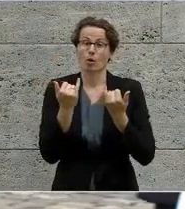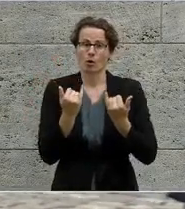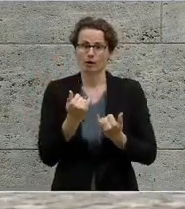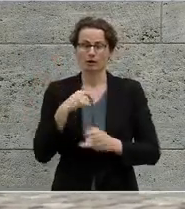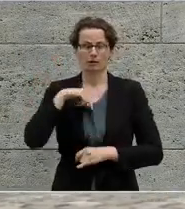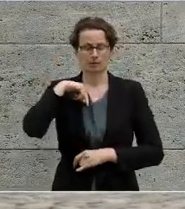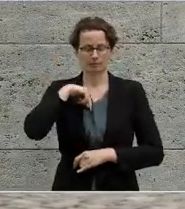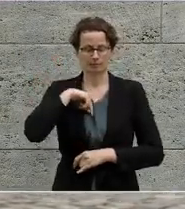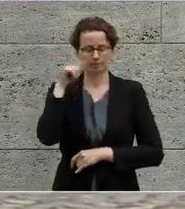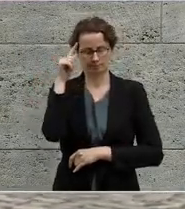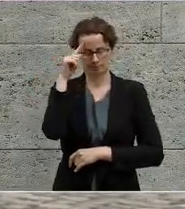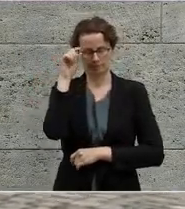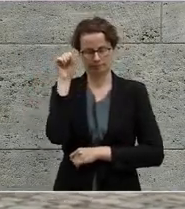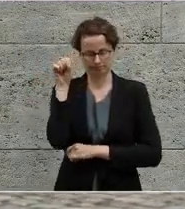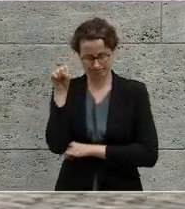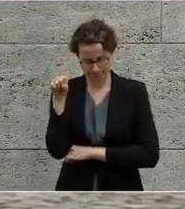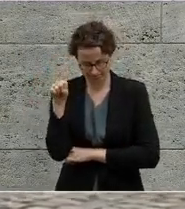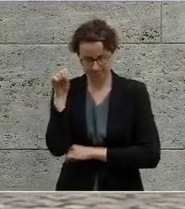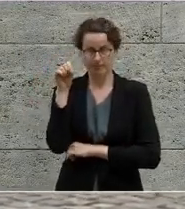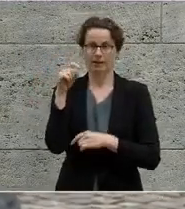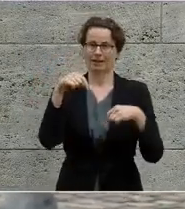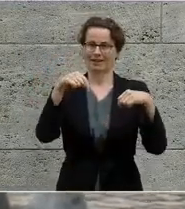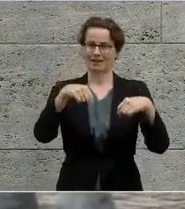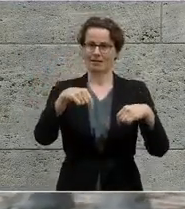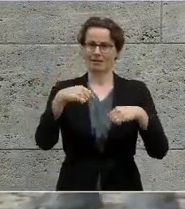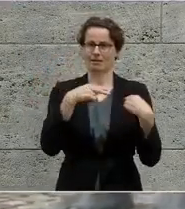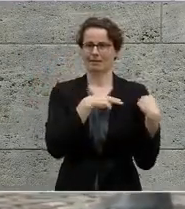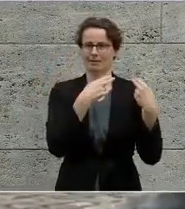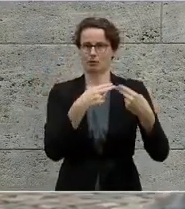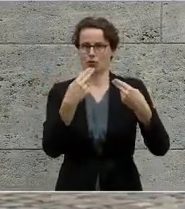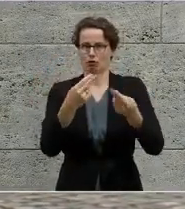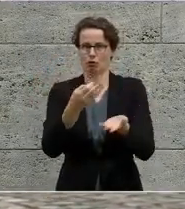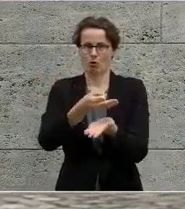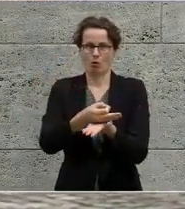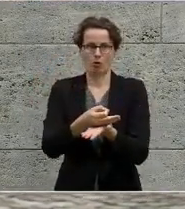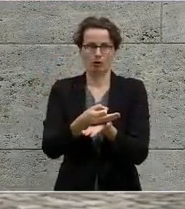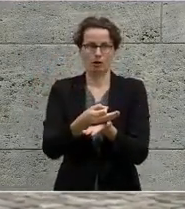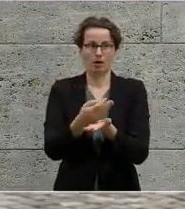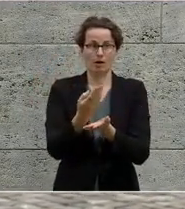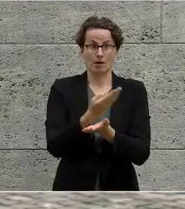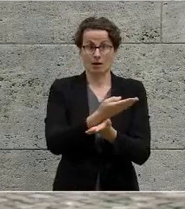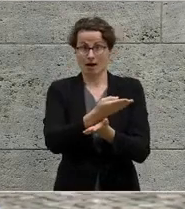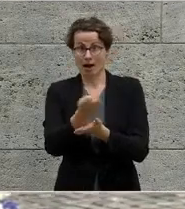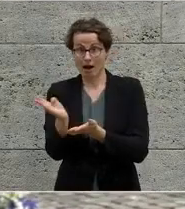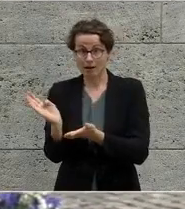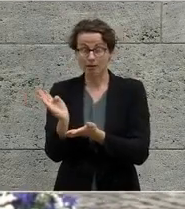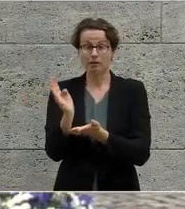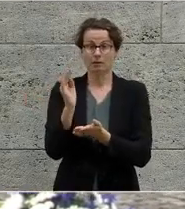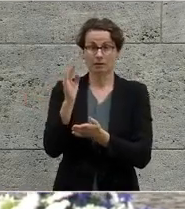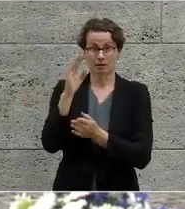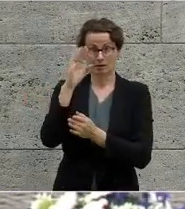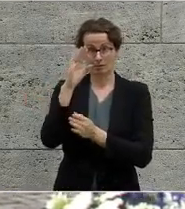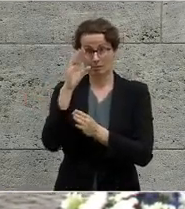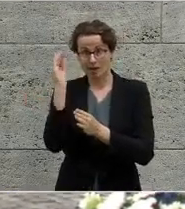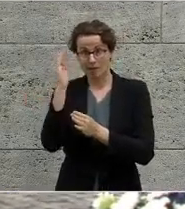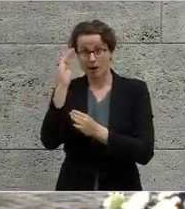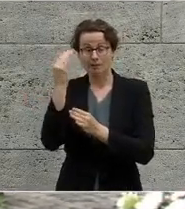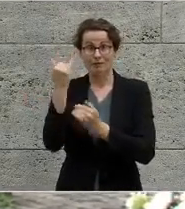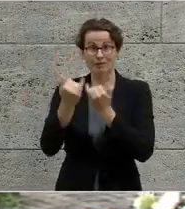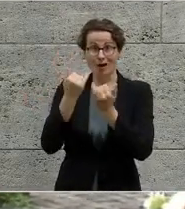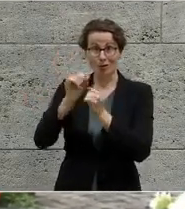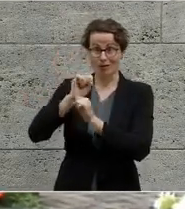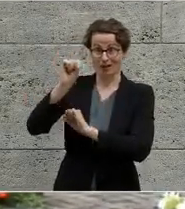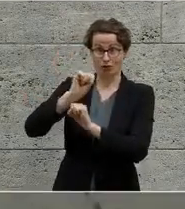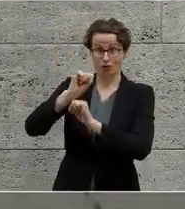wir uns an diesem historischen Ort vor allen unerschrockenen Frauen und Männern des